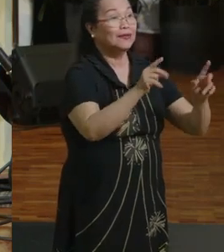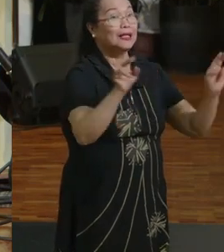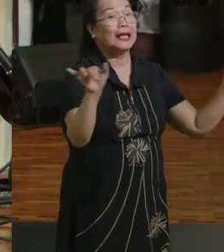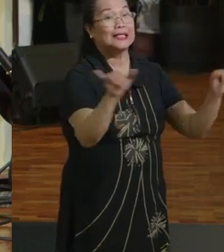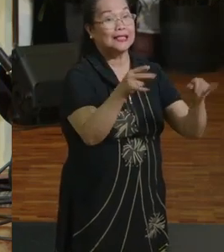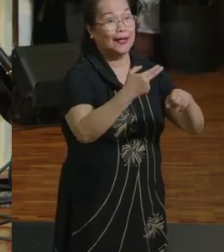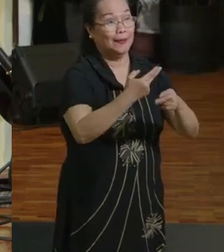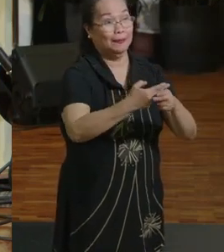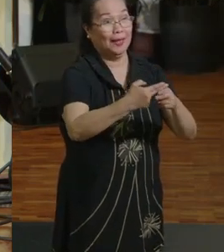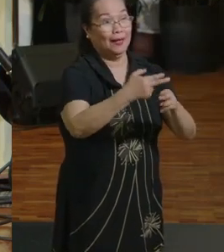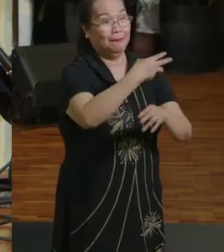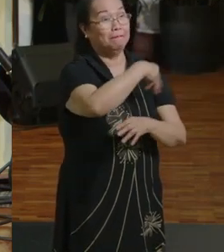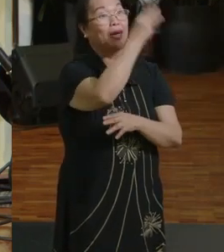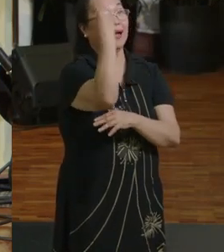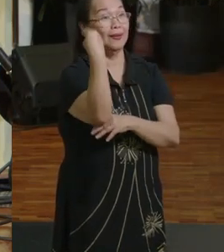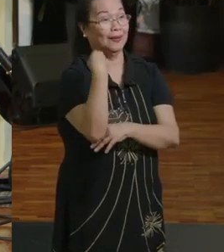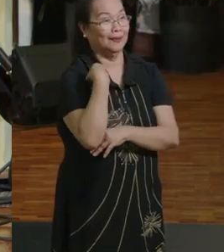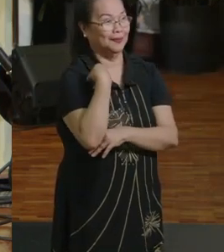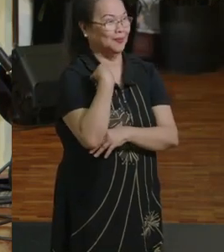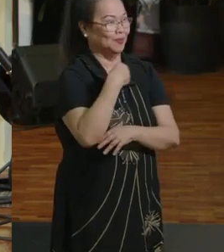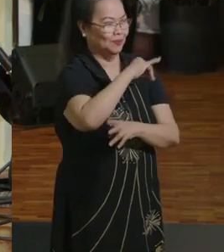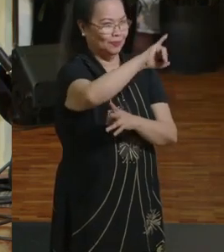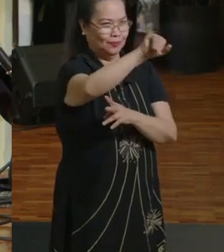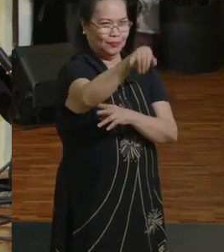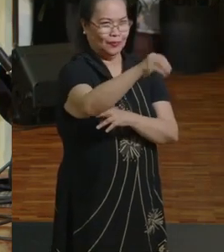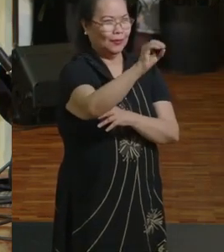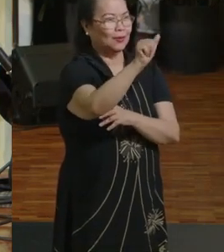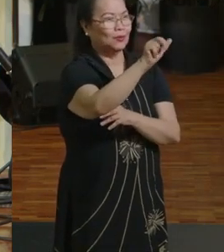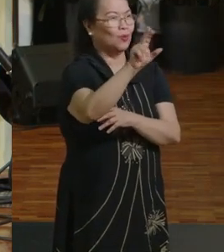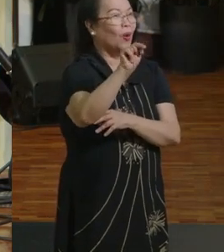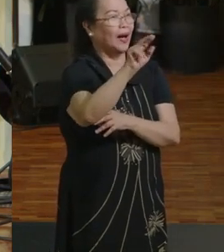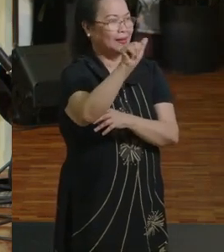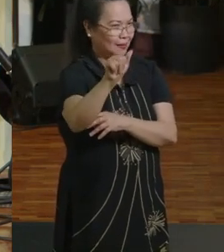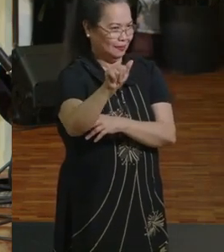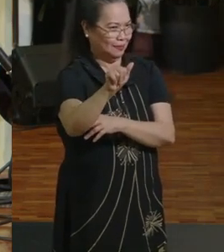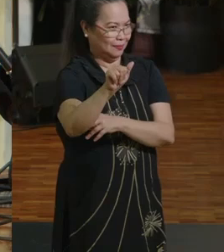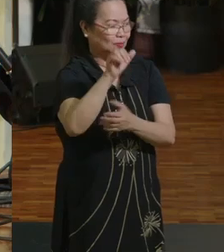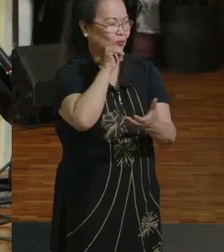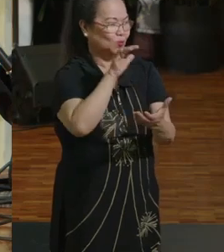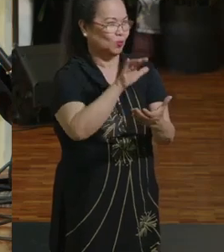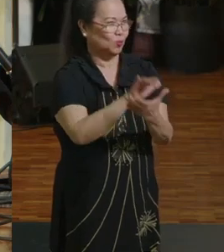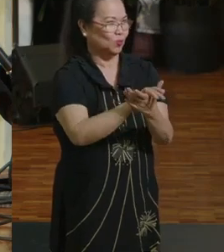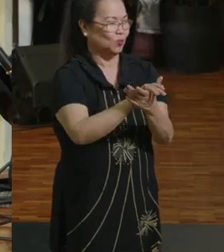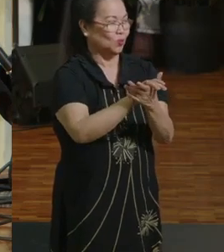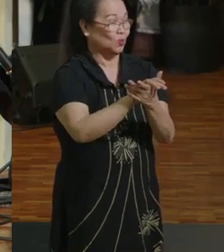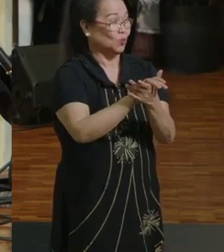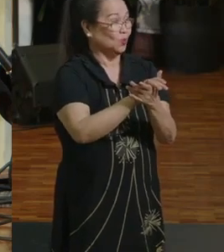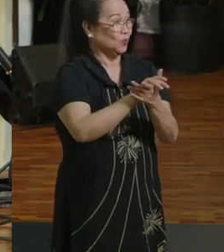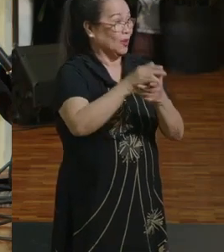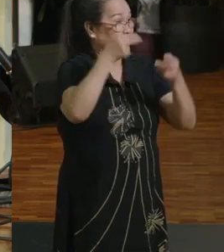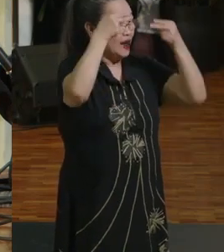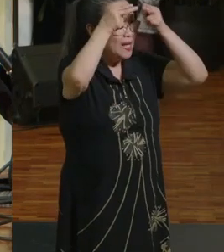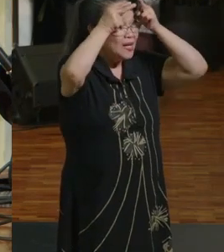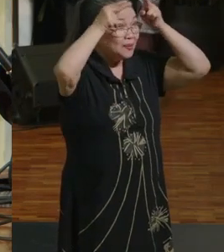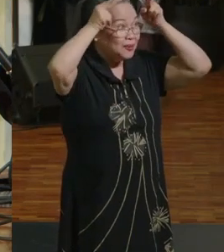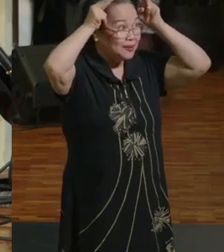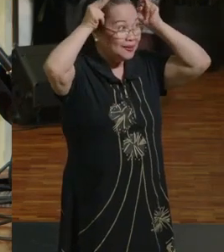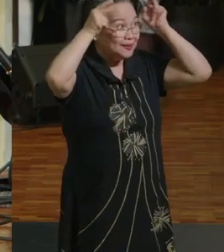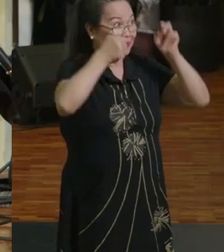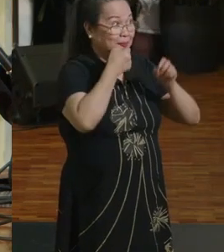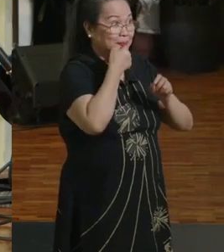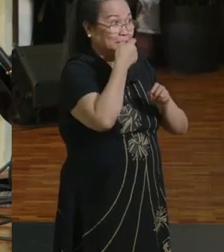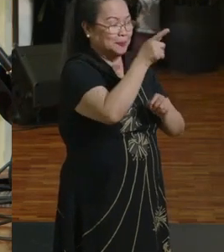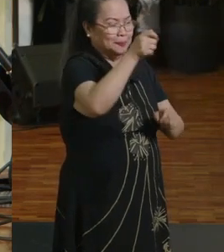Okay. Sino pa? And Joanna, the wife of Chusa, Herod's household manager.